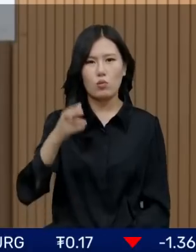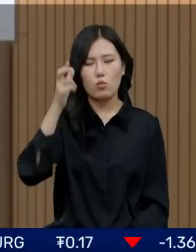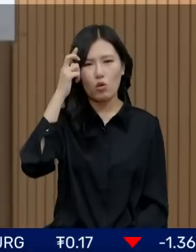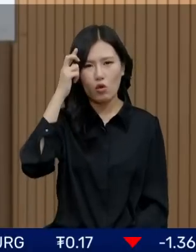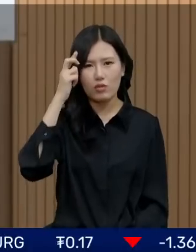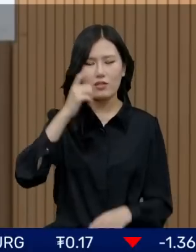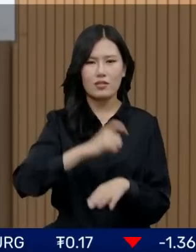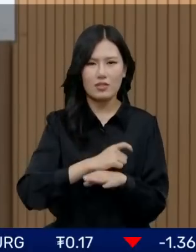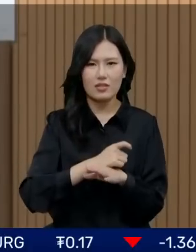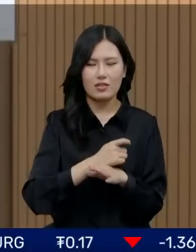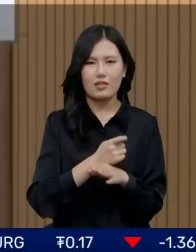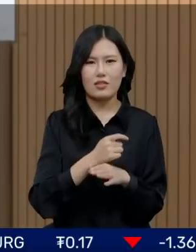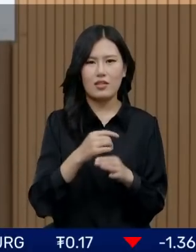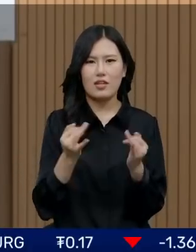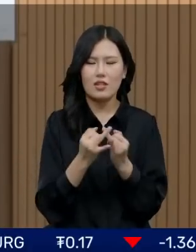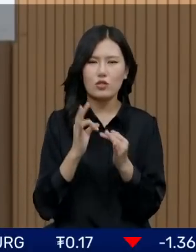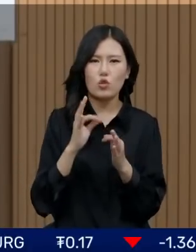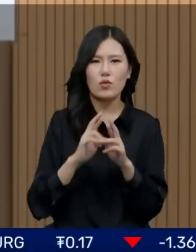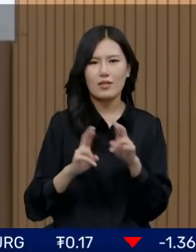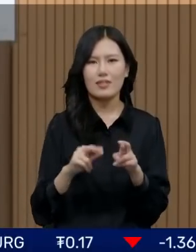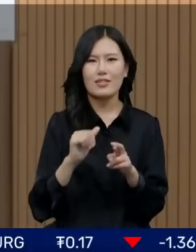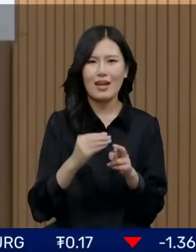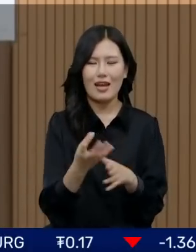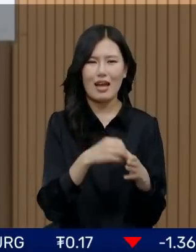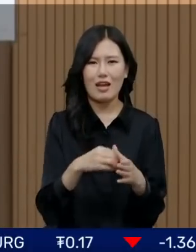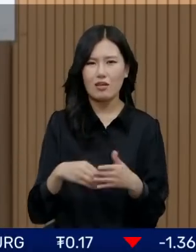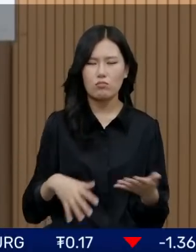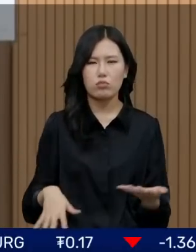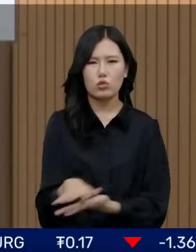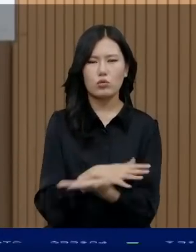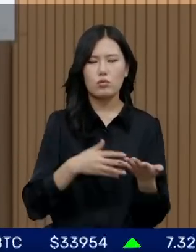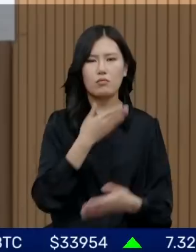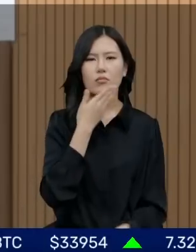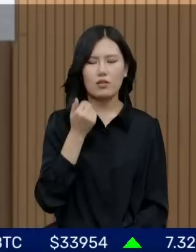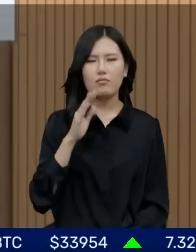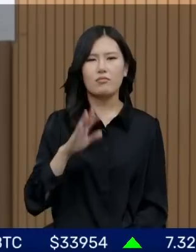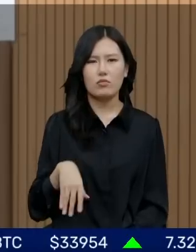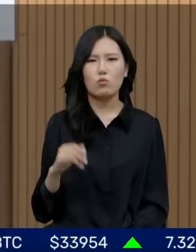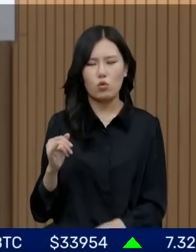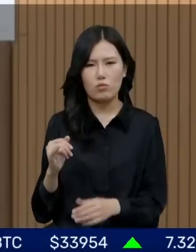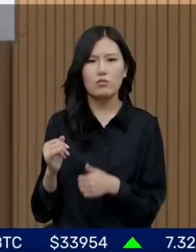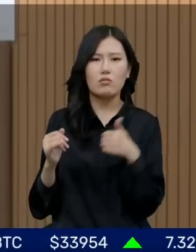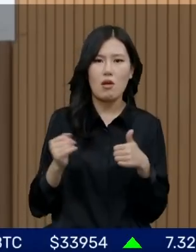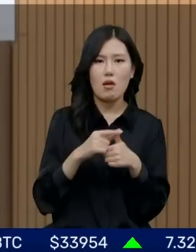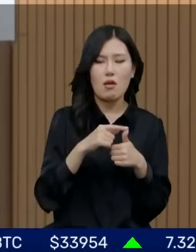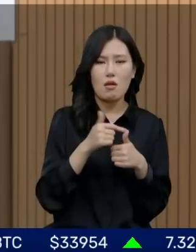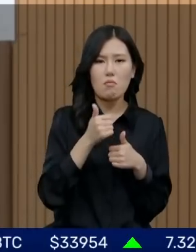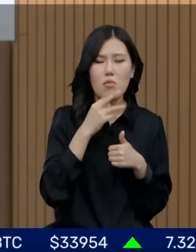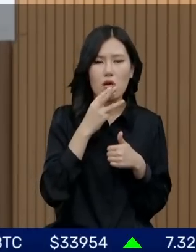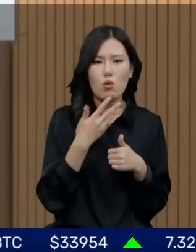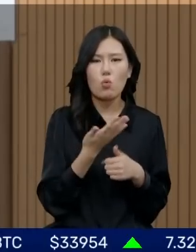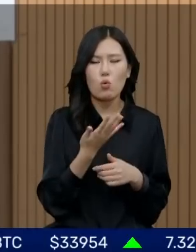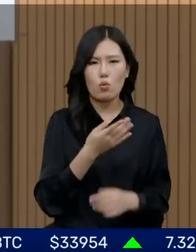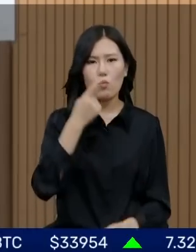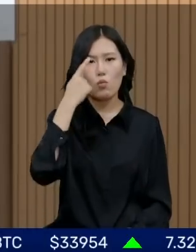аль хичээлээр олох вэ гэдг нь тодорхойг болсон гэсэн. А сайн мэдээ гэвэл одоо Монгол улс баг